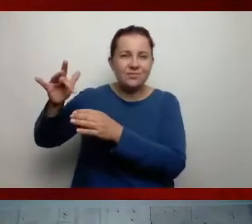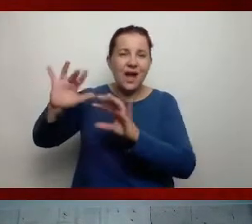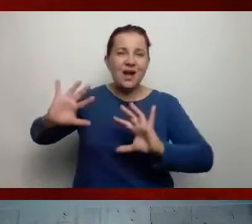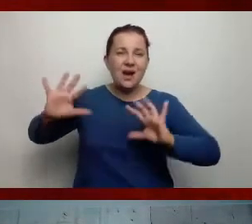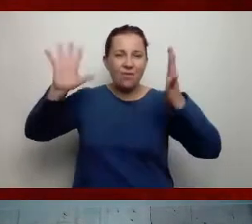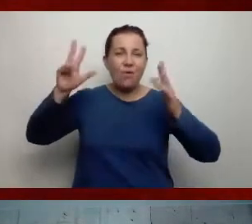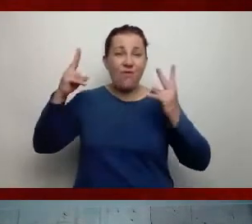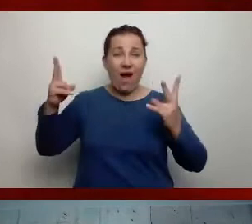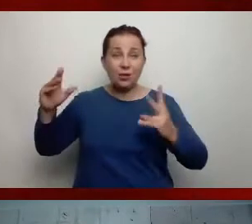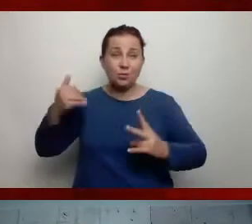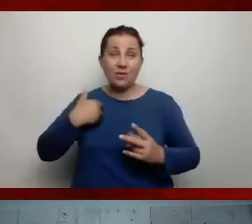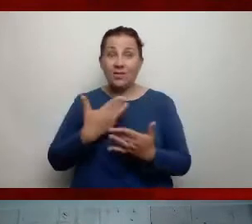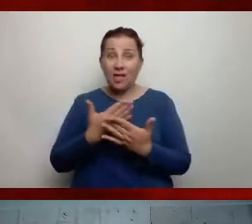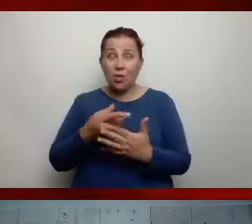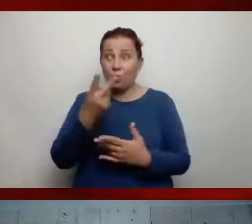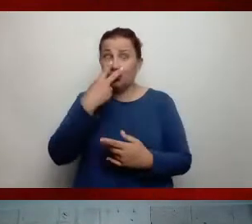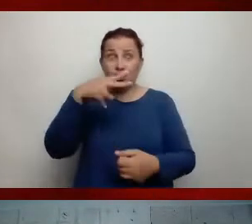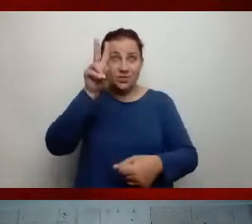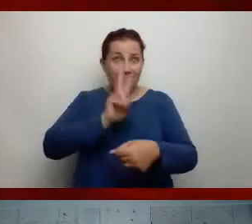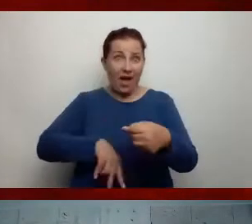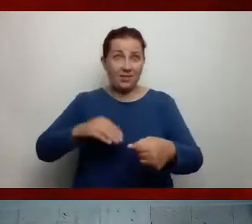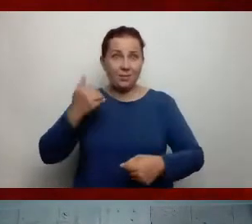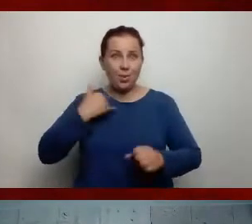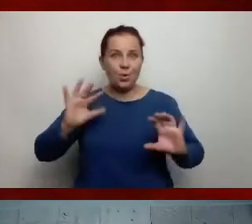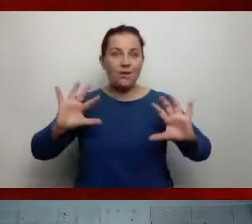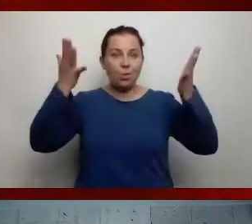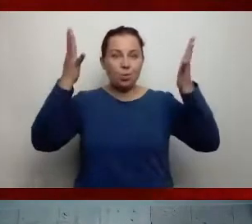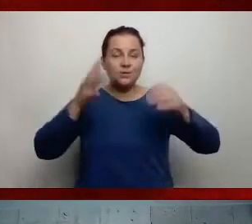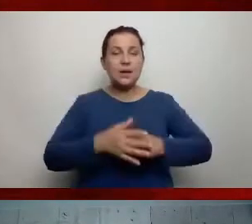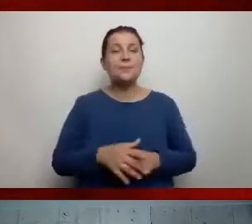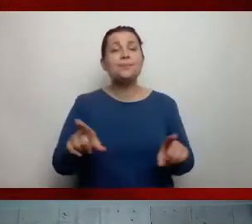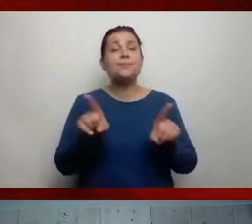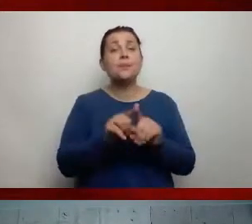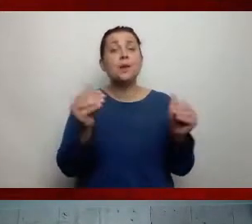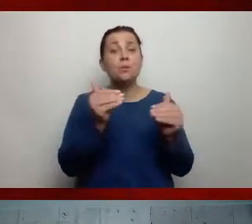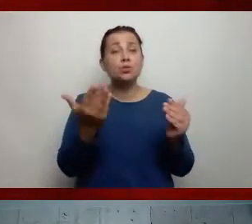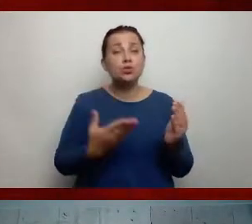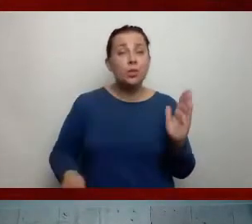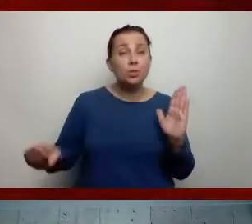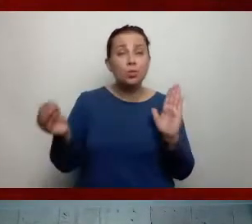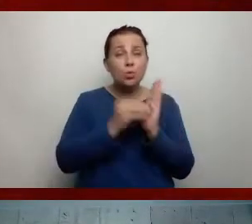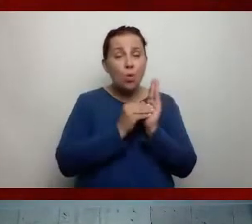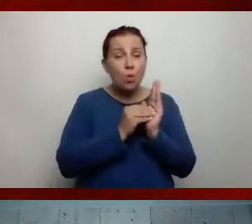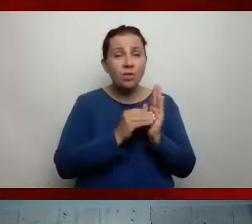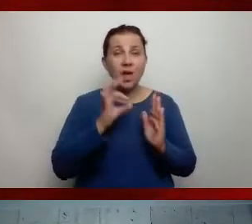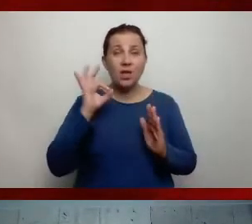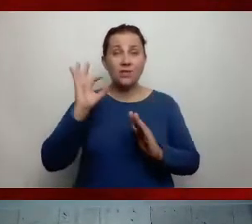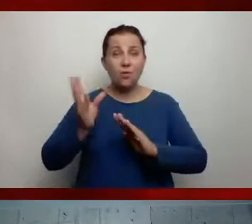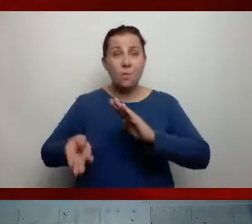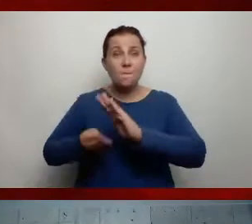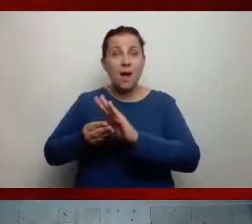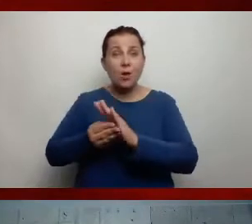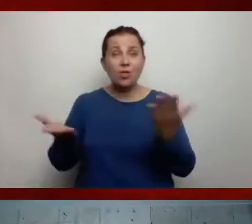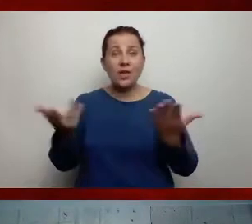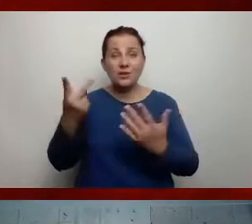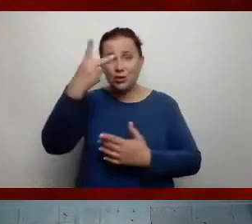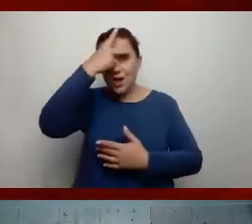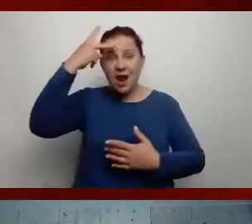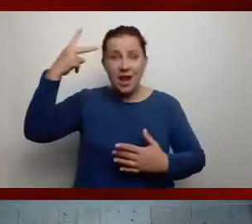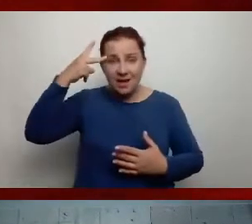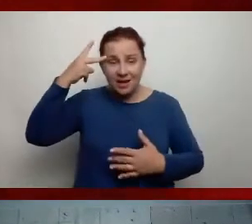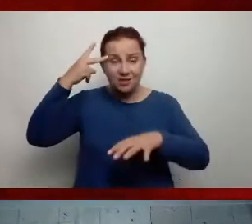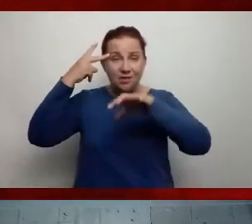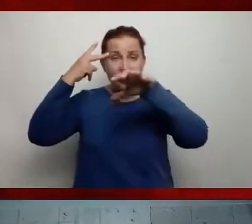także on ją widział na własne oczy. Jako ciekawostkę można dodać, że ich majątek na Litwie sąsiadował z